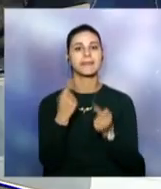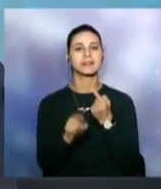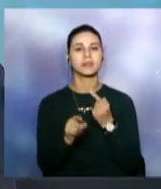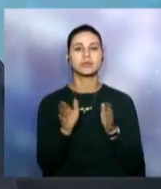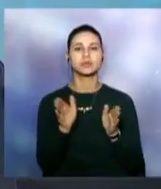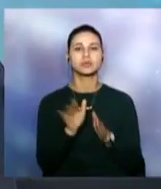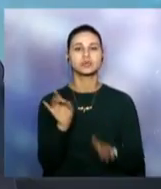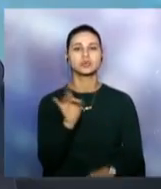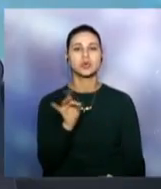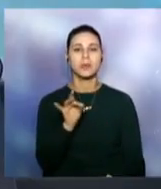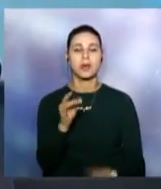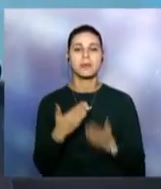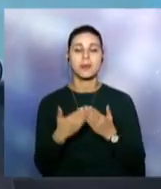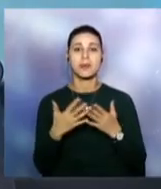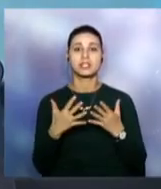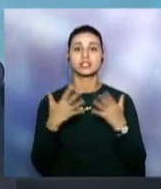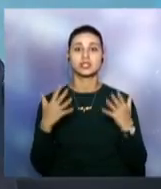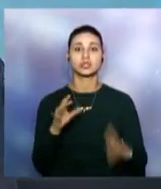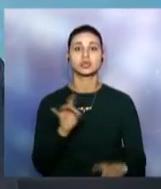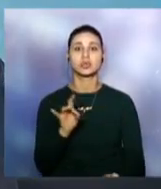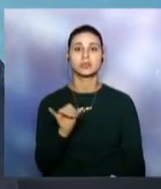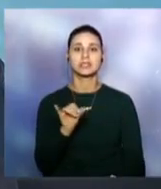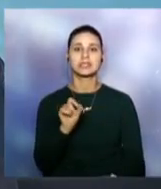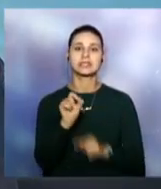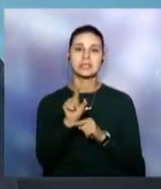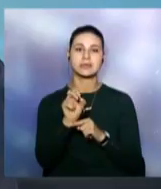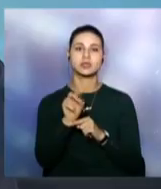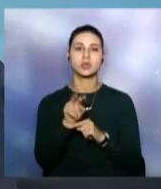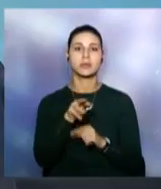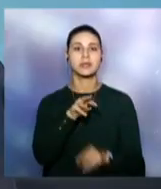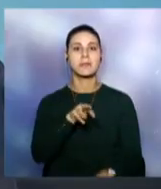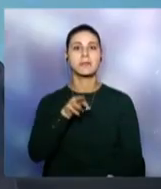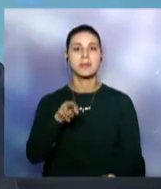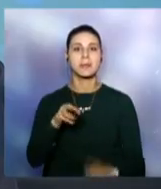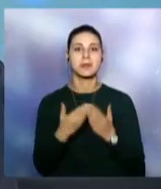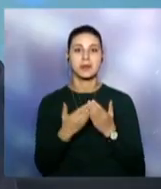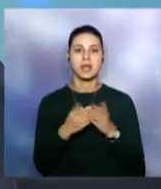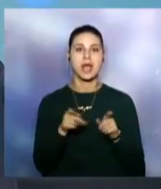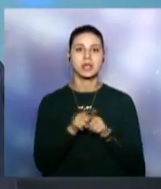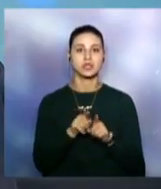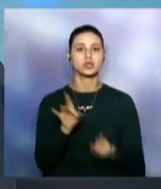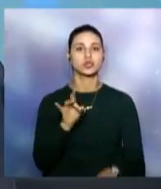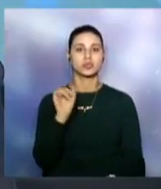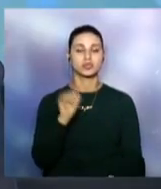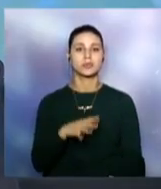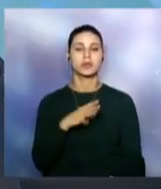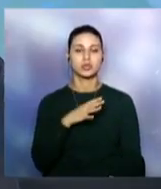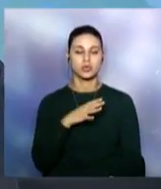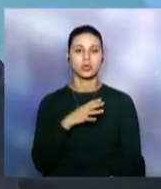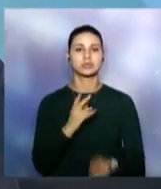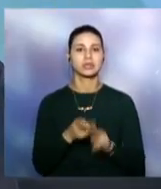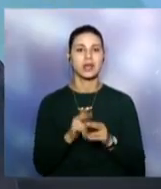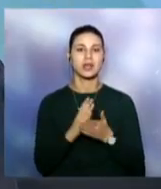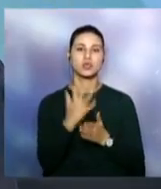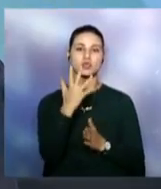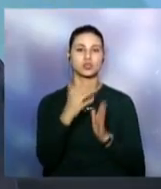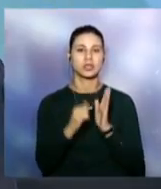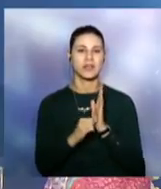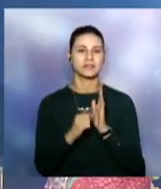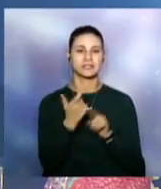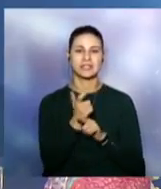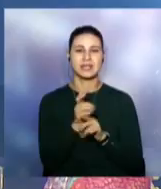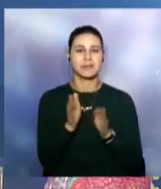ზომის, ეხლა თუ დიდისის არის ზომა სადღაც 11-12 მმ-იანია ასეთ ზომები დიამეტრი და აქ არის 5-6 მცირე